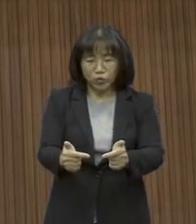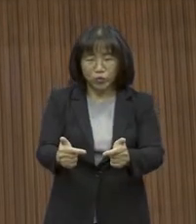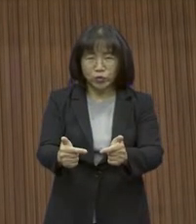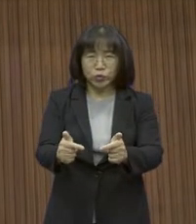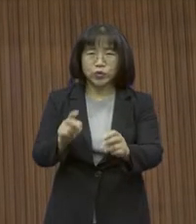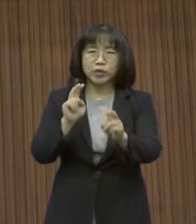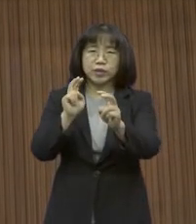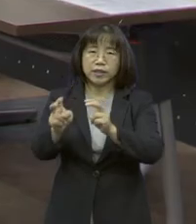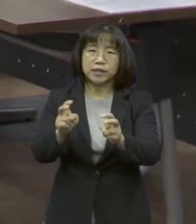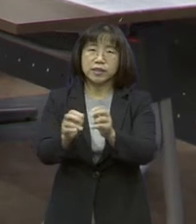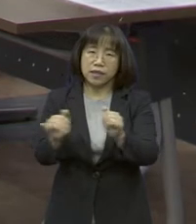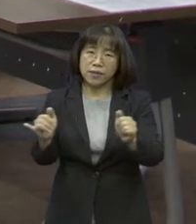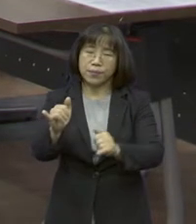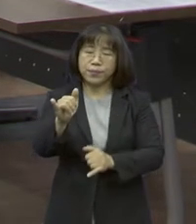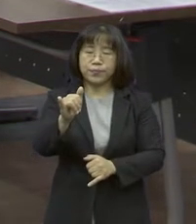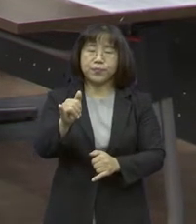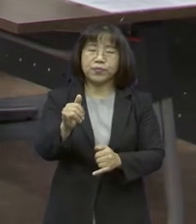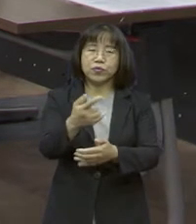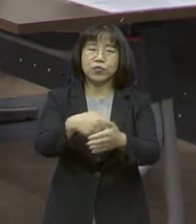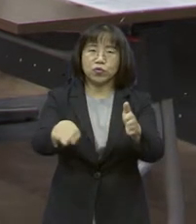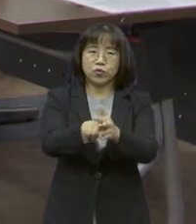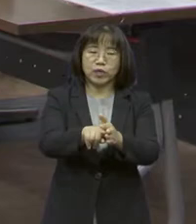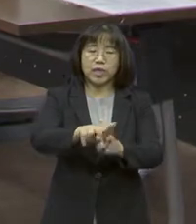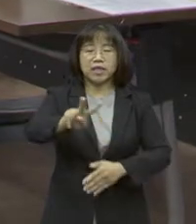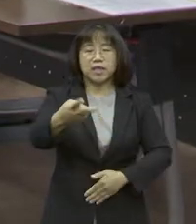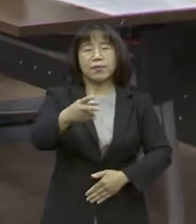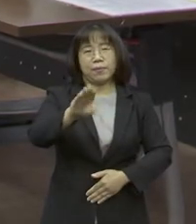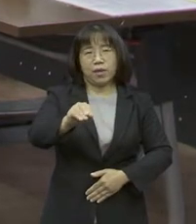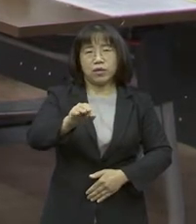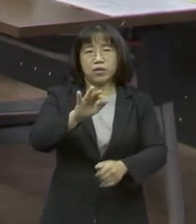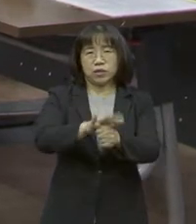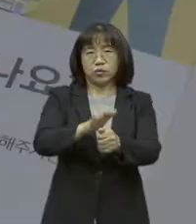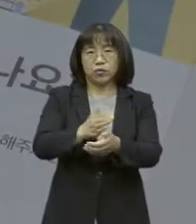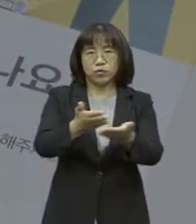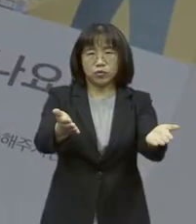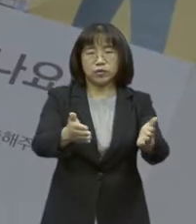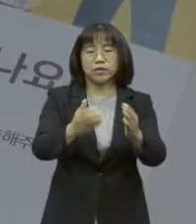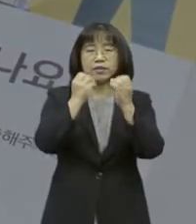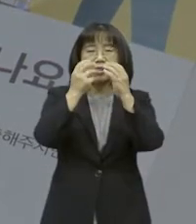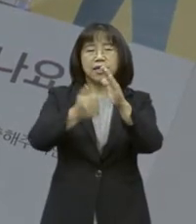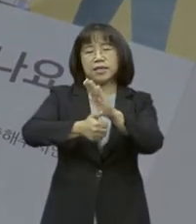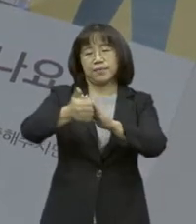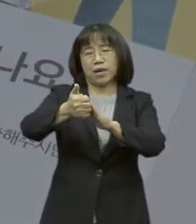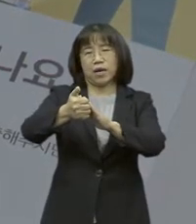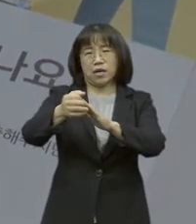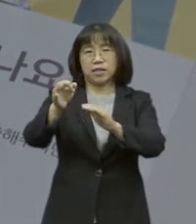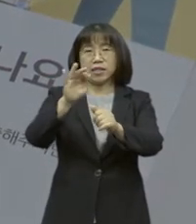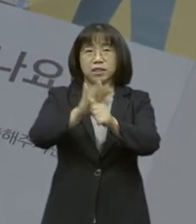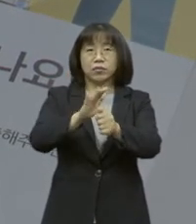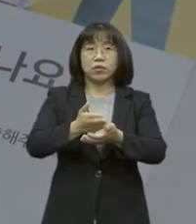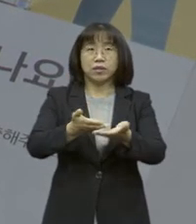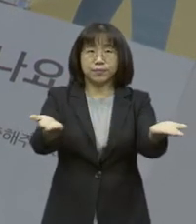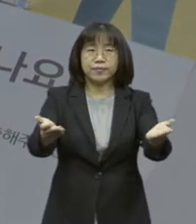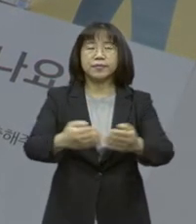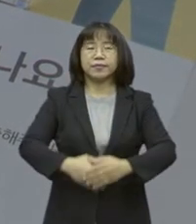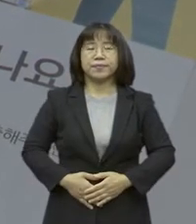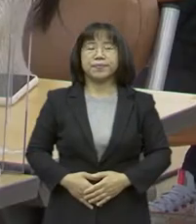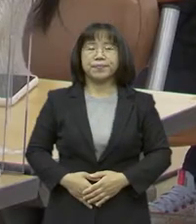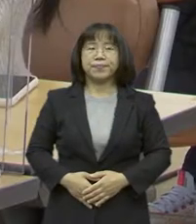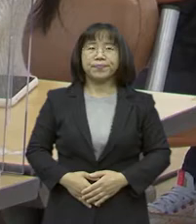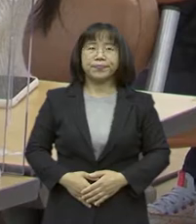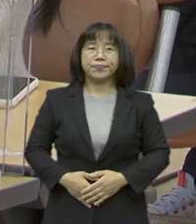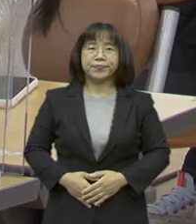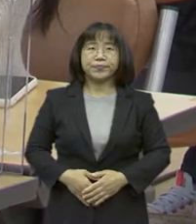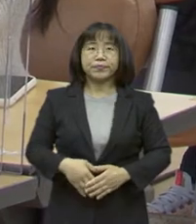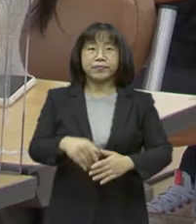위해 최대 200만 원을 지원하는 3 희망 자금도 신청 받습니다 신속하고 원활한 신청접수를 위해서